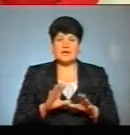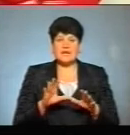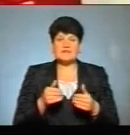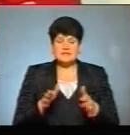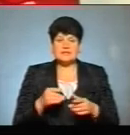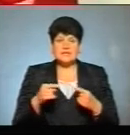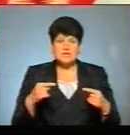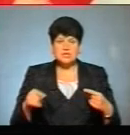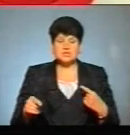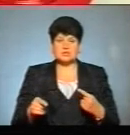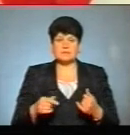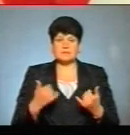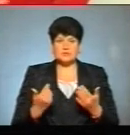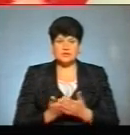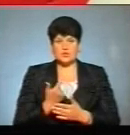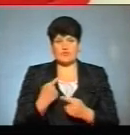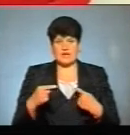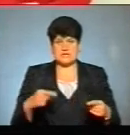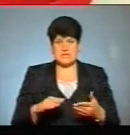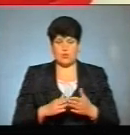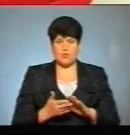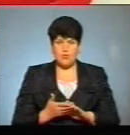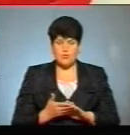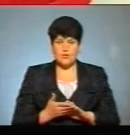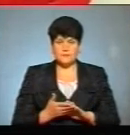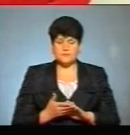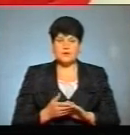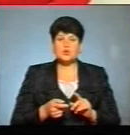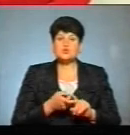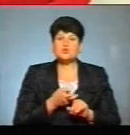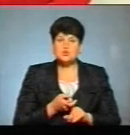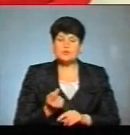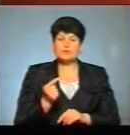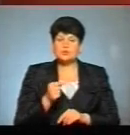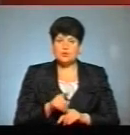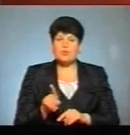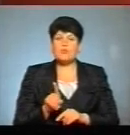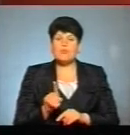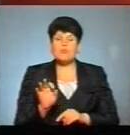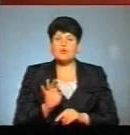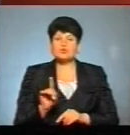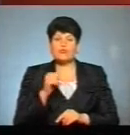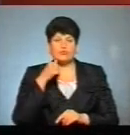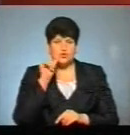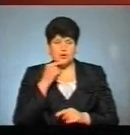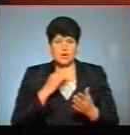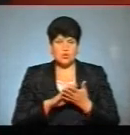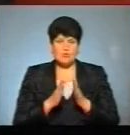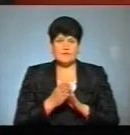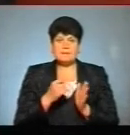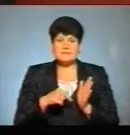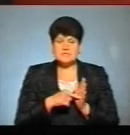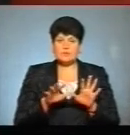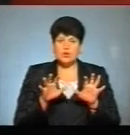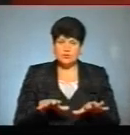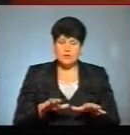інших. Знову ми ставимо в різні умови. Ну, власне, стосовно того, про що ви вчора домовилися із міським головою, з